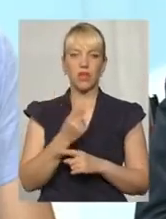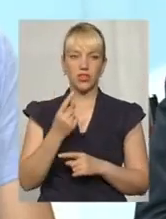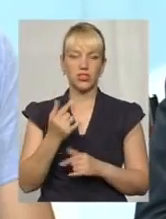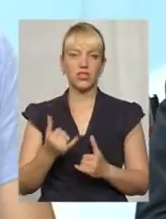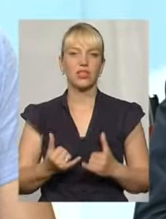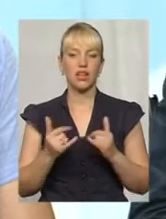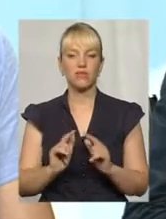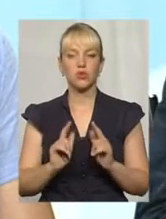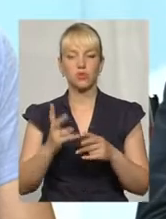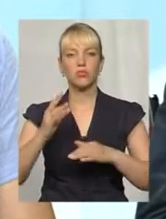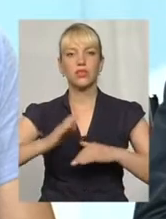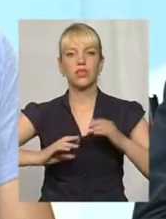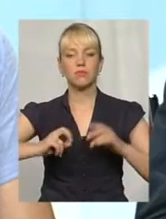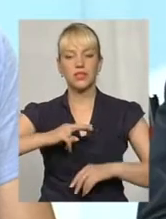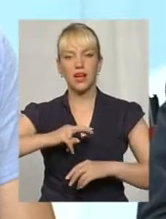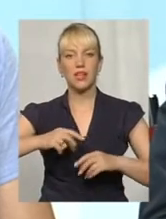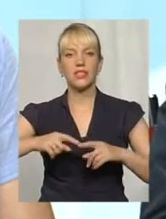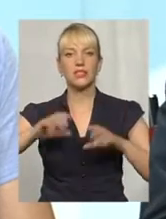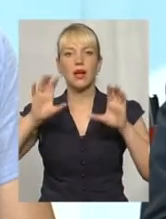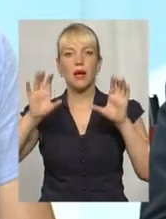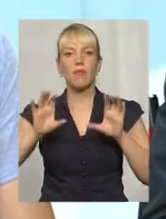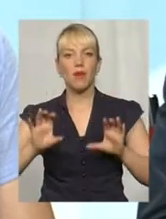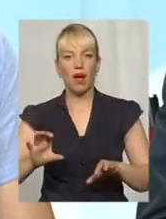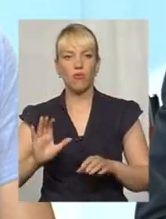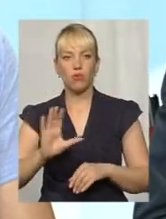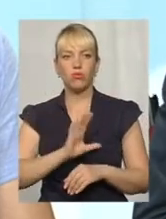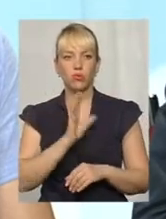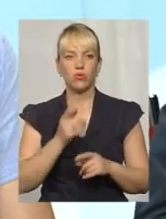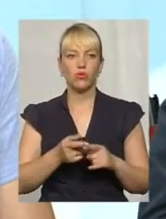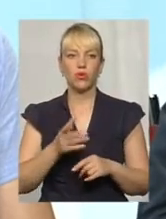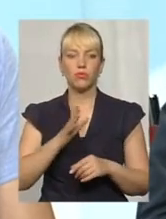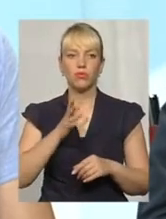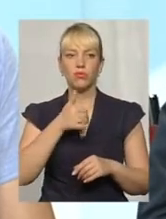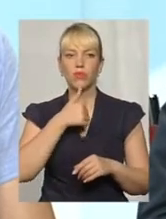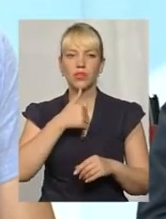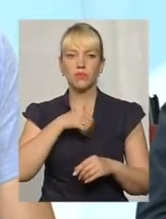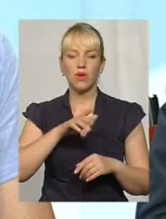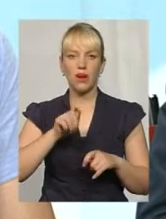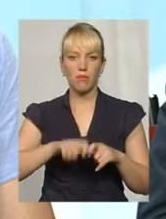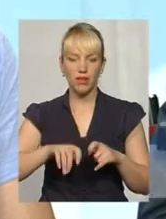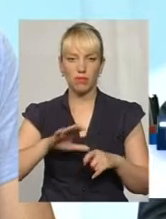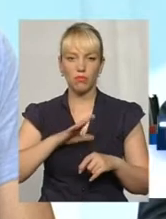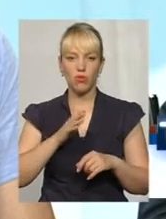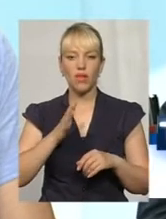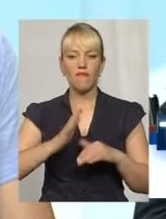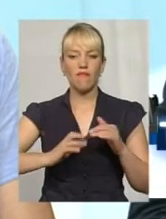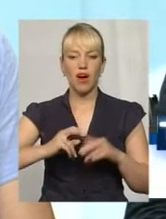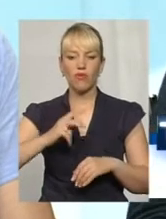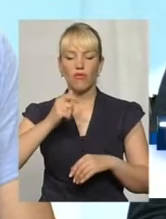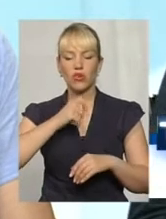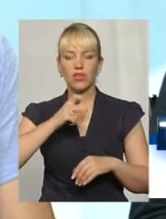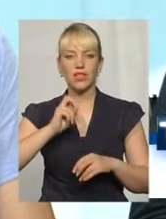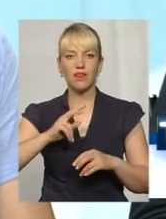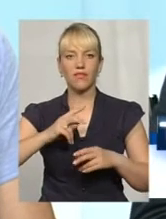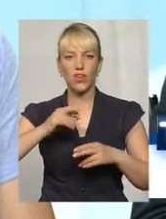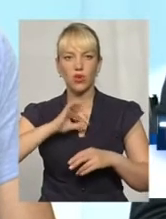вступу на спеціальність право 081, було передбачено порядку експерименту проведення фахового вступного випробування з використанням таких